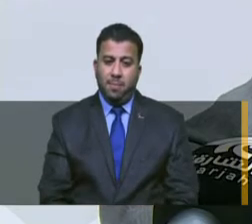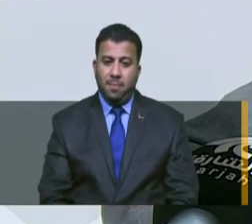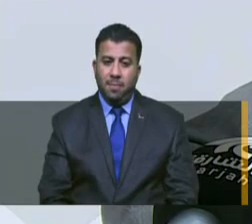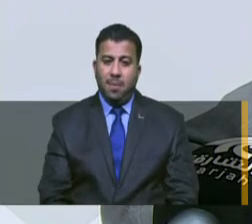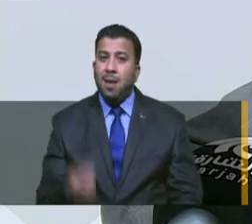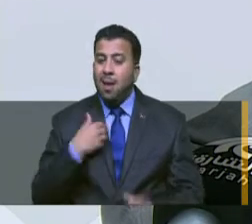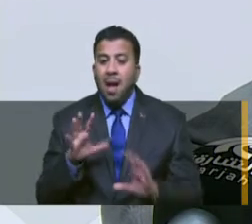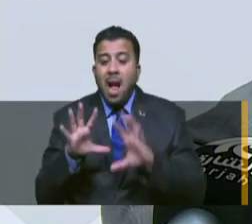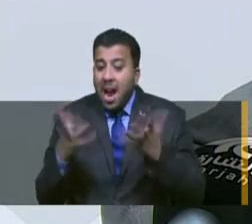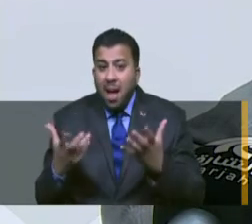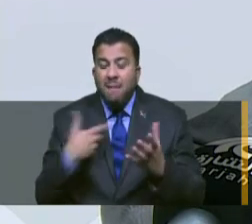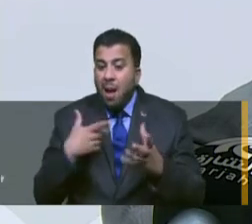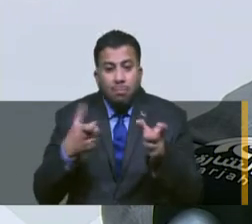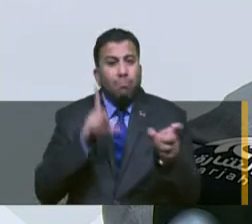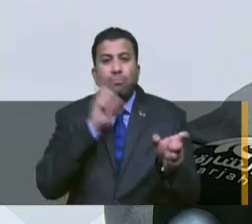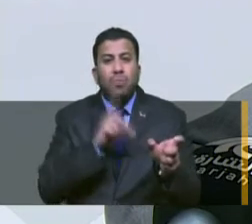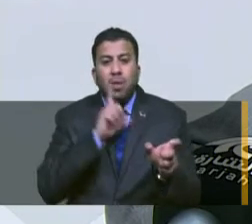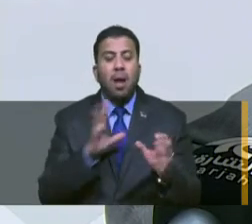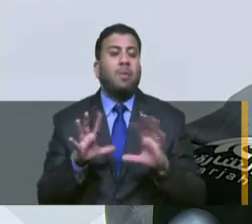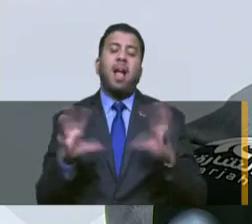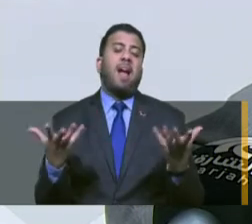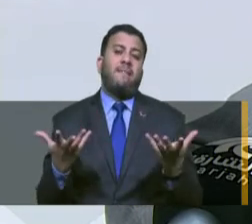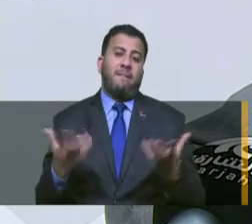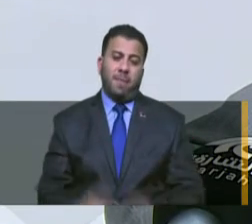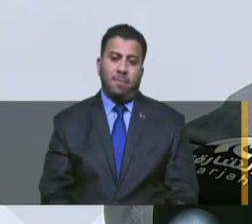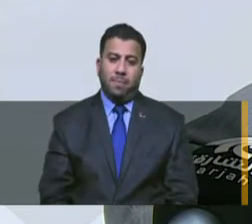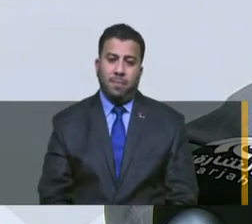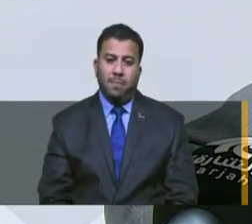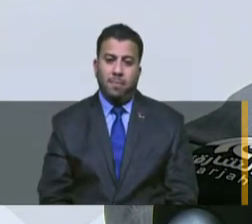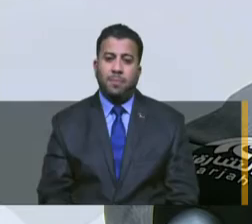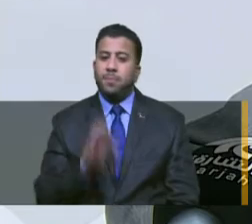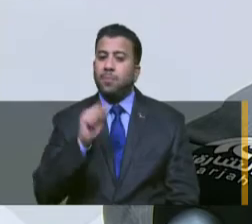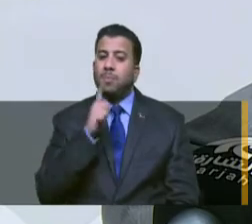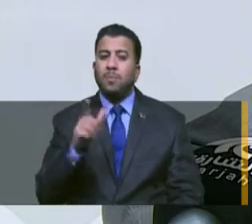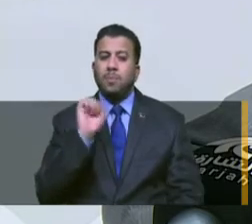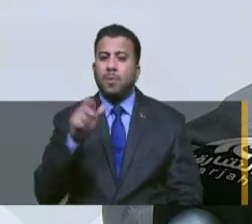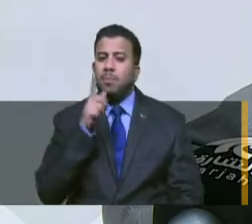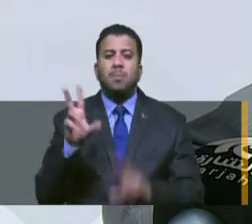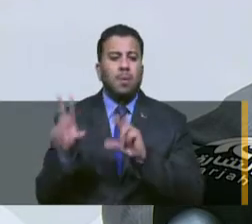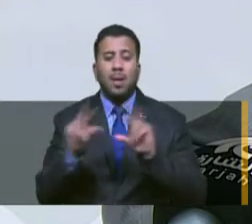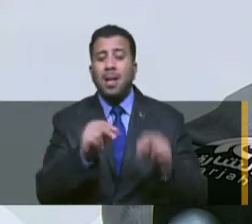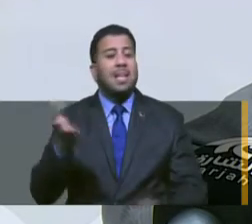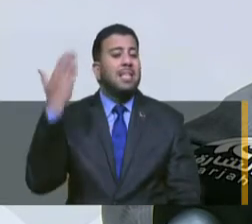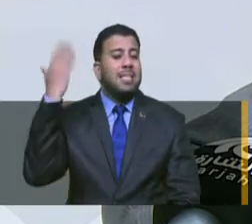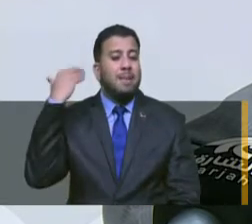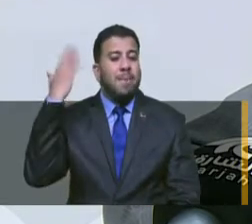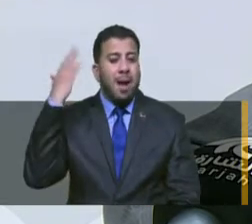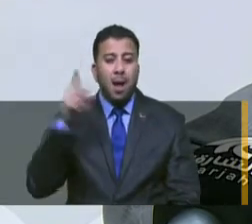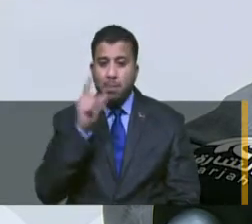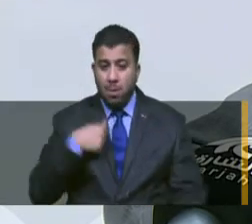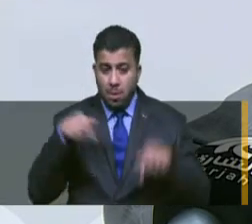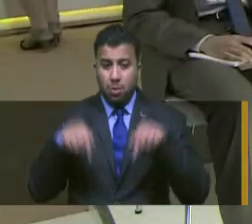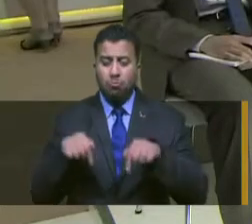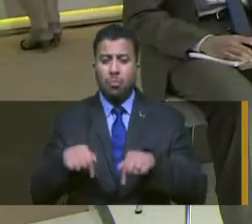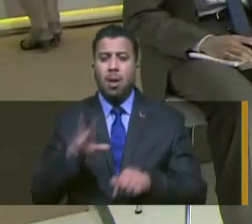أخرج منها بهذا وليس بهذا؟ مثل ما كنا زمان، نحن الآن